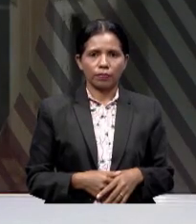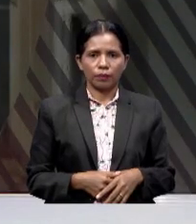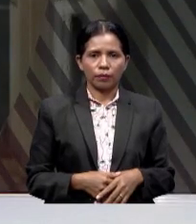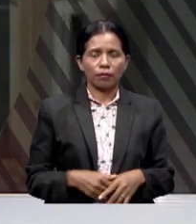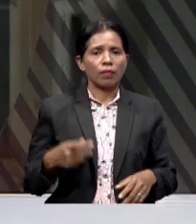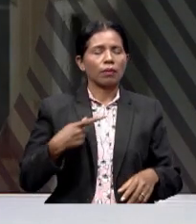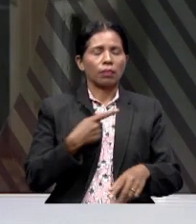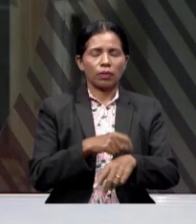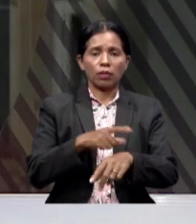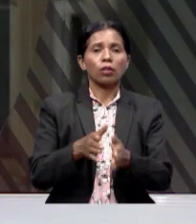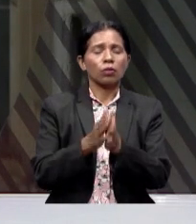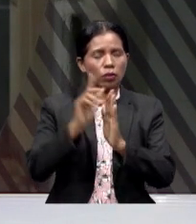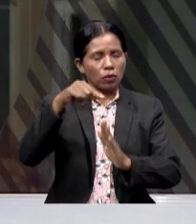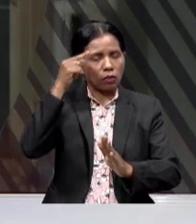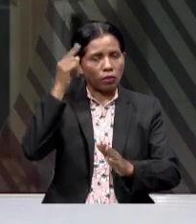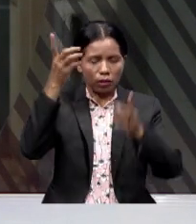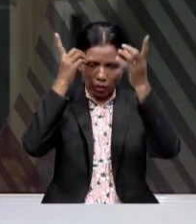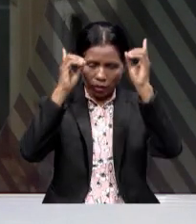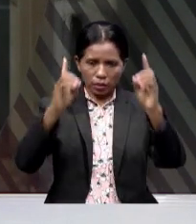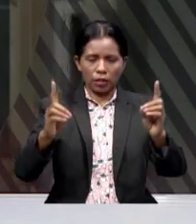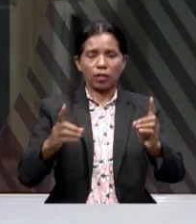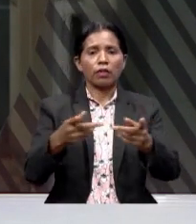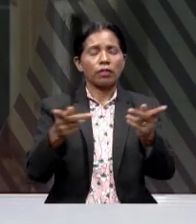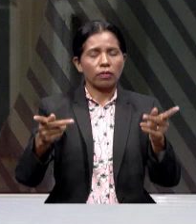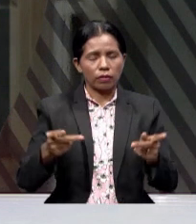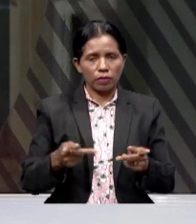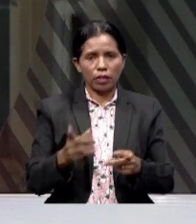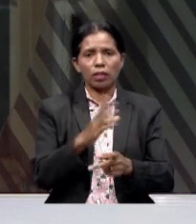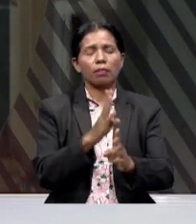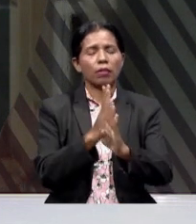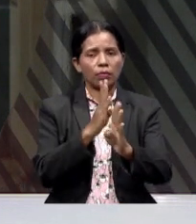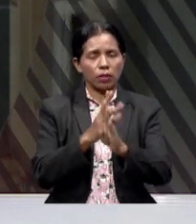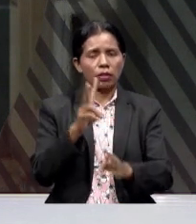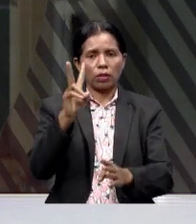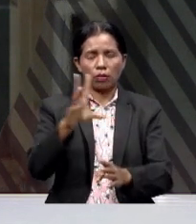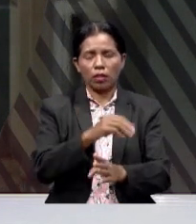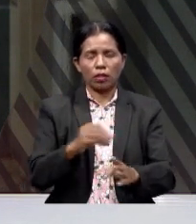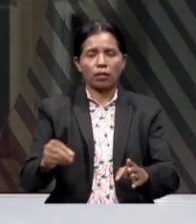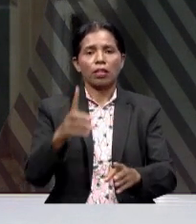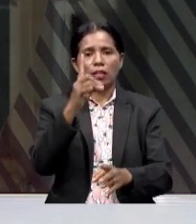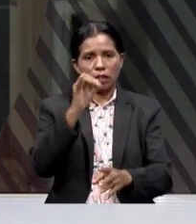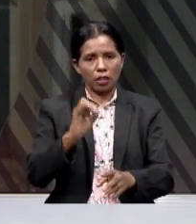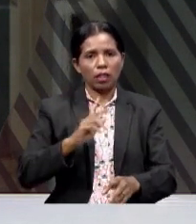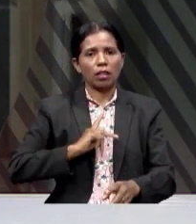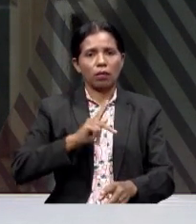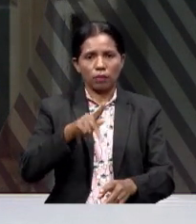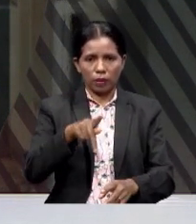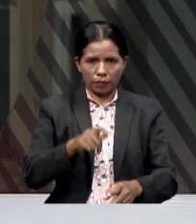Parlamento Nacional, o governo define terminal Babis Babadoc Express no Dambri, nebehalo operação de Lecupan.